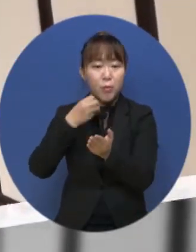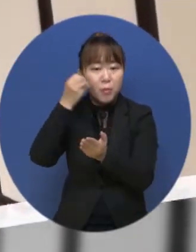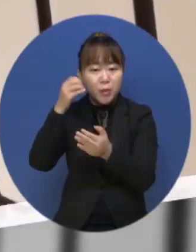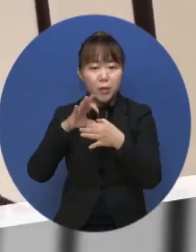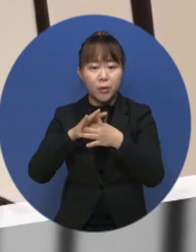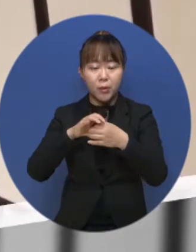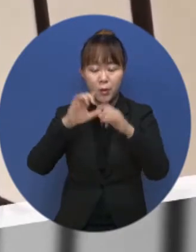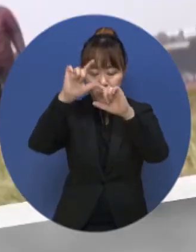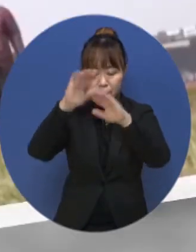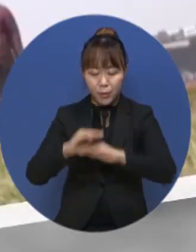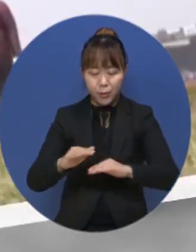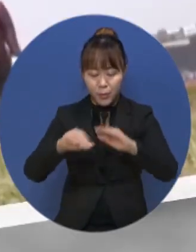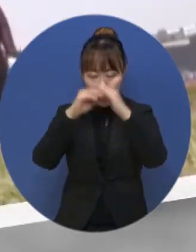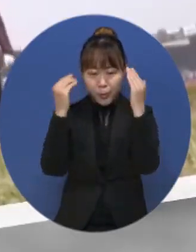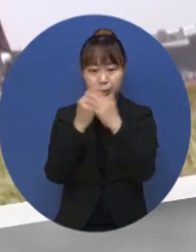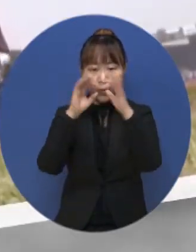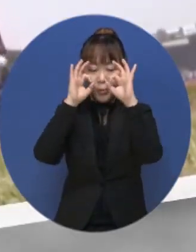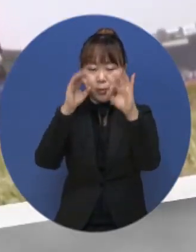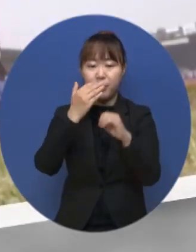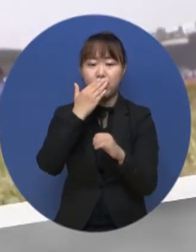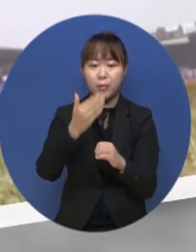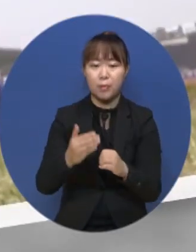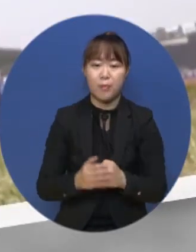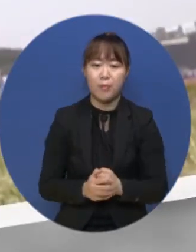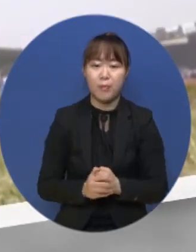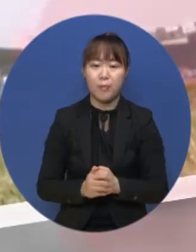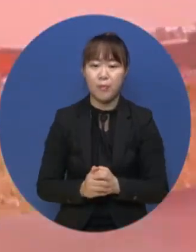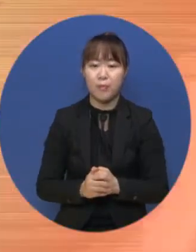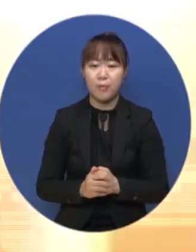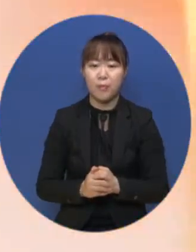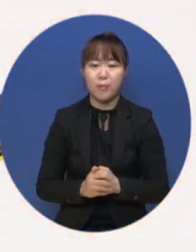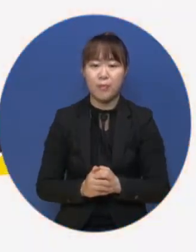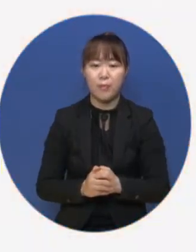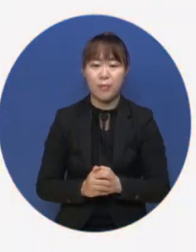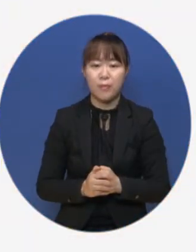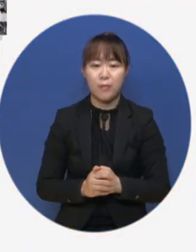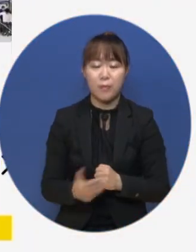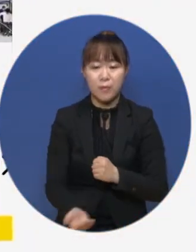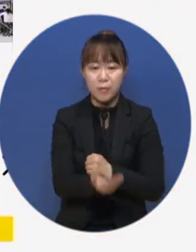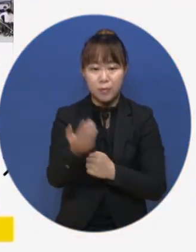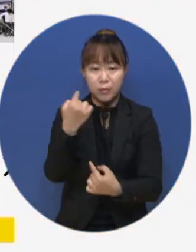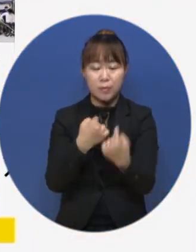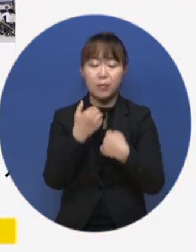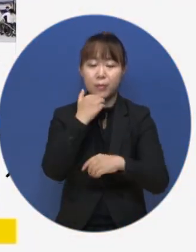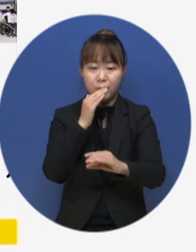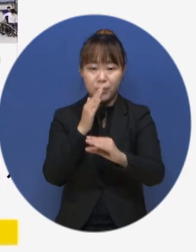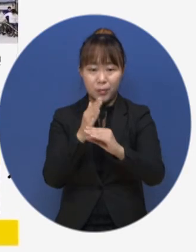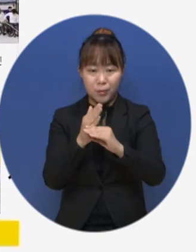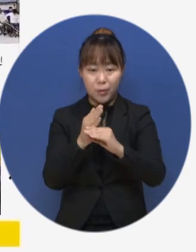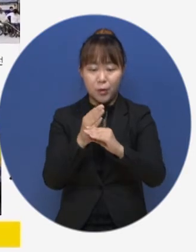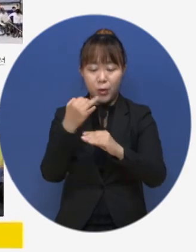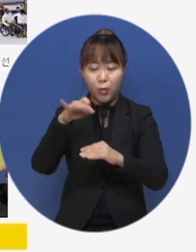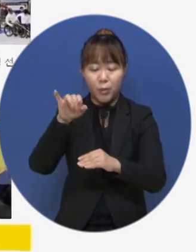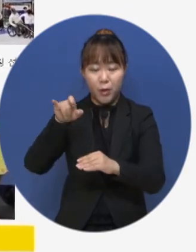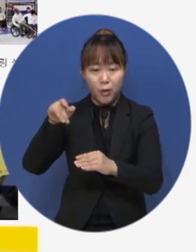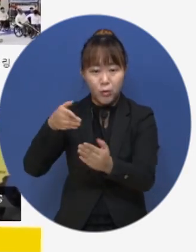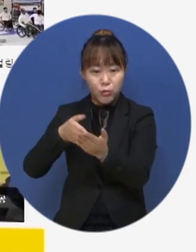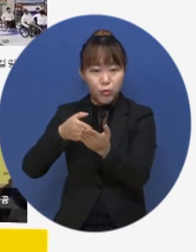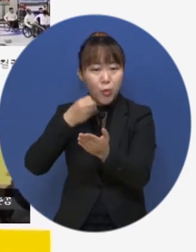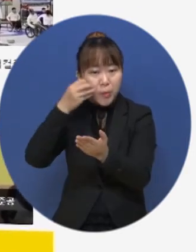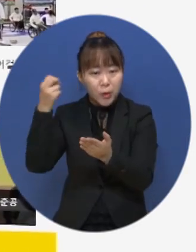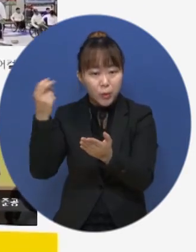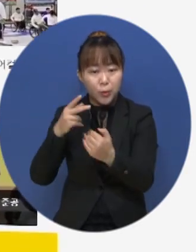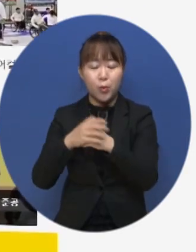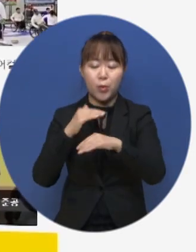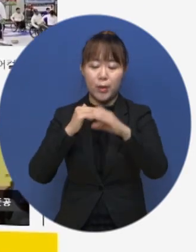웰페어뉴스 홈페이지를 통해 보다 다양한 소식을 접할 수 있습니다. 시청자 여러분의 제보를 기다립니다. 웰페어뉴스